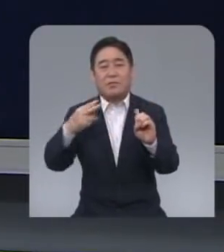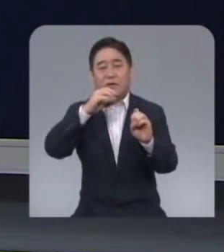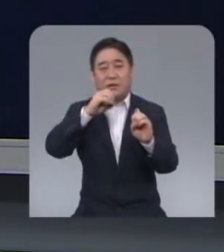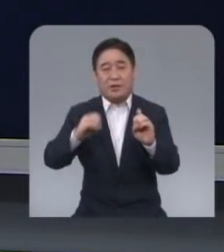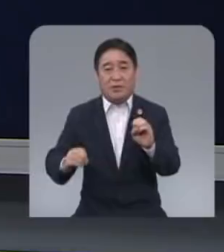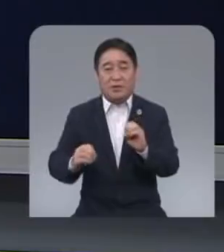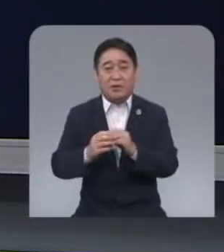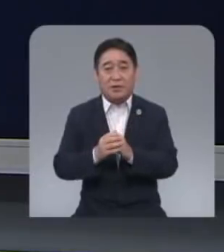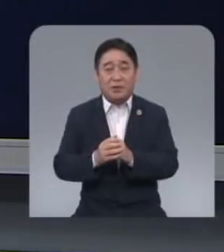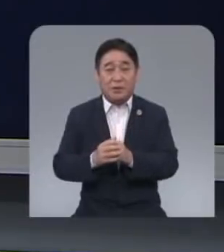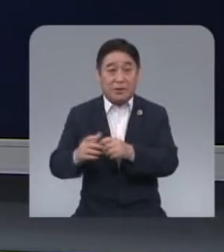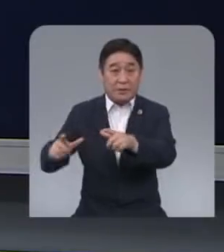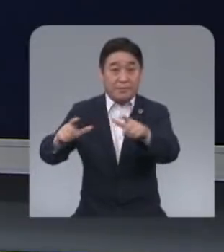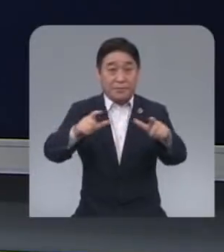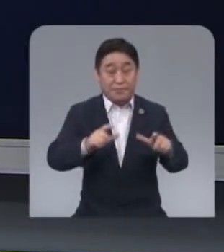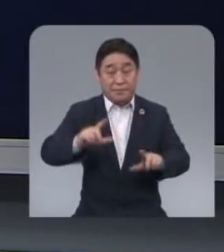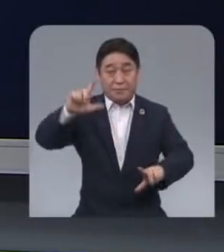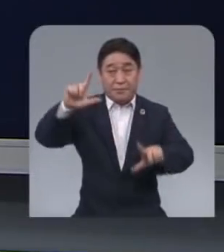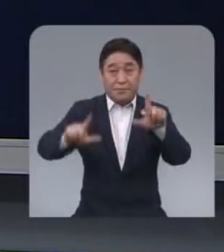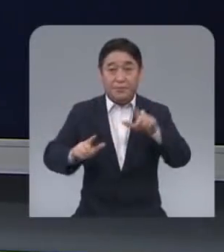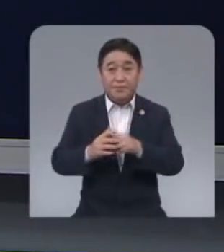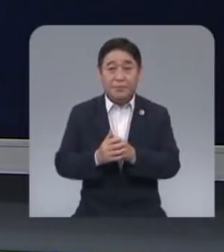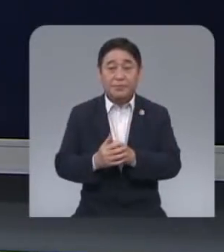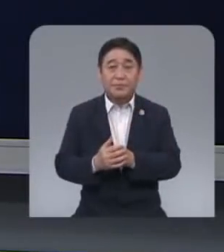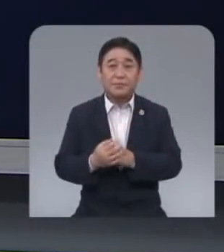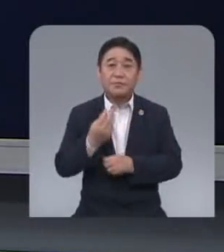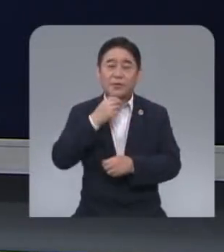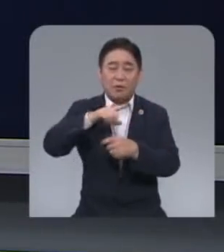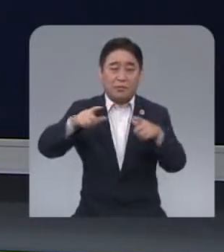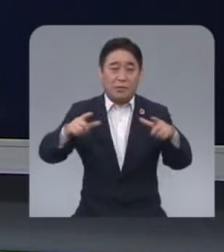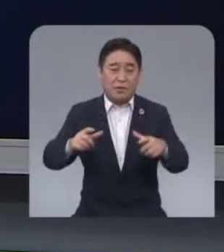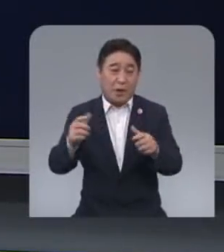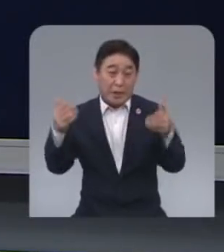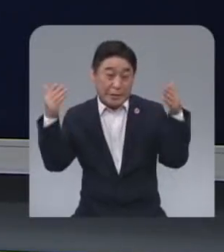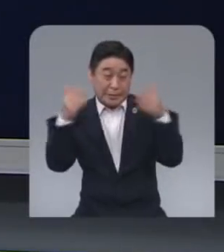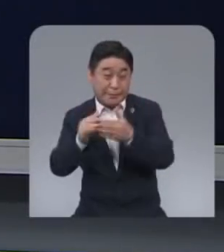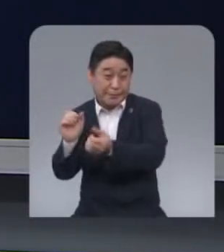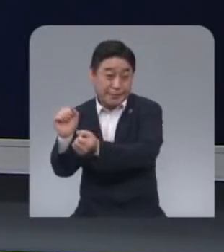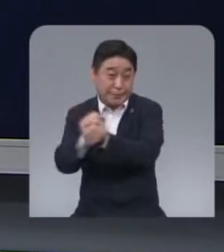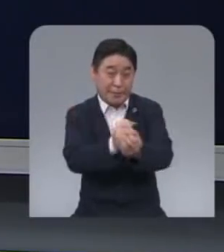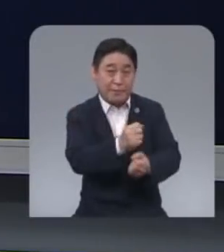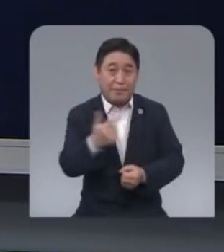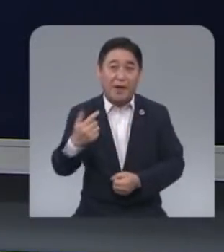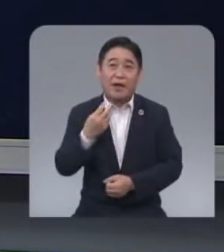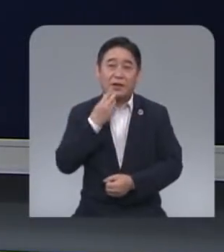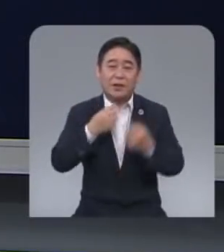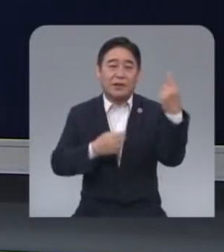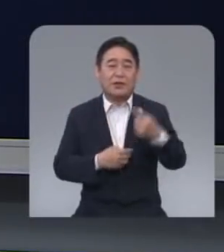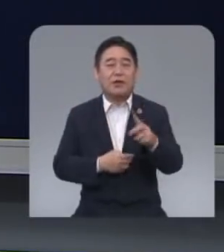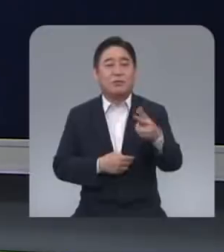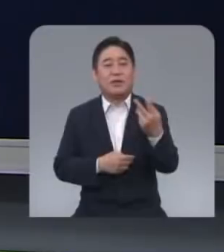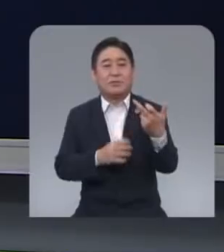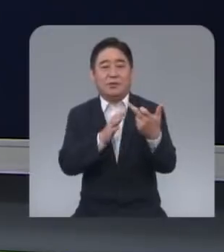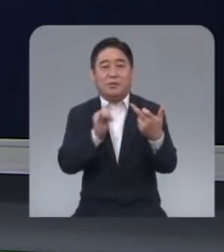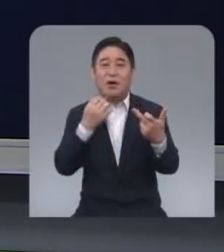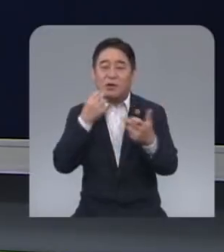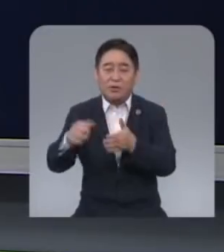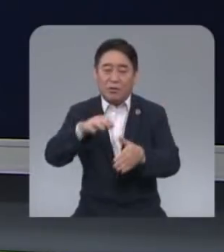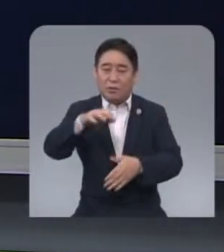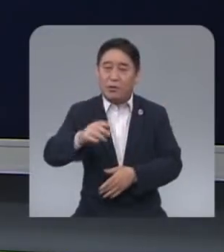0.82%입니다. 지역별 현황을 한번 보도록 하겠습니다. 수도권 쏠림 현상이 심화됐는데요. 서울이 1,217명,